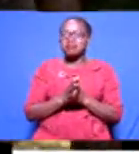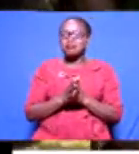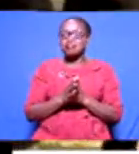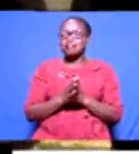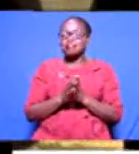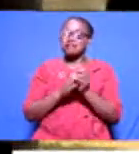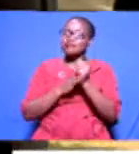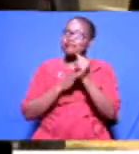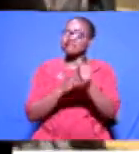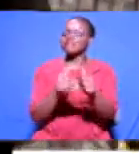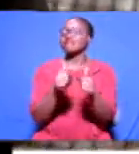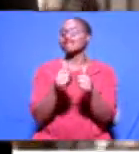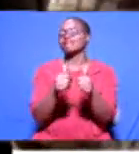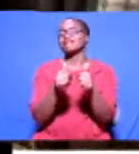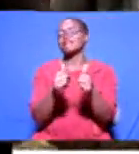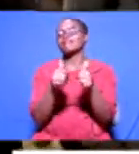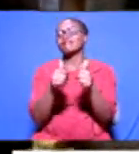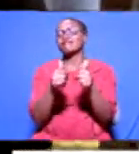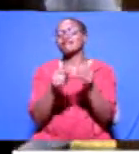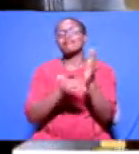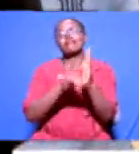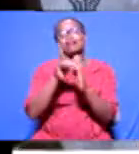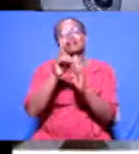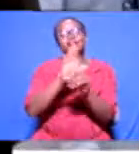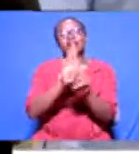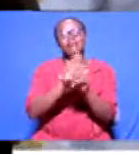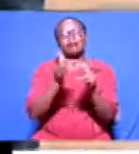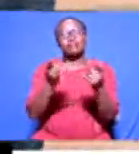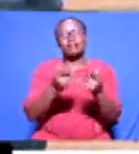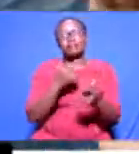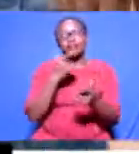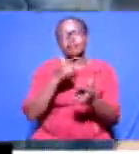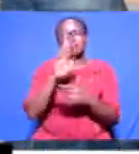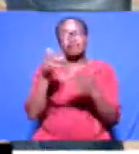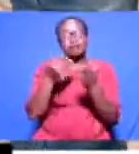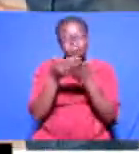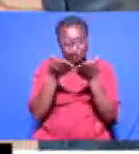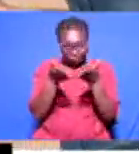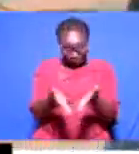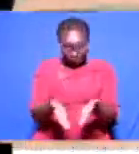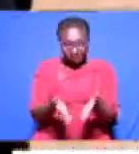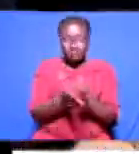alituongoza vizuri, akatuletea maendeleo, ndio maana nikasema nifike hapa.